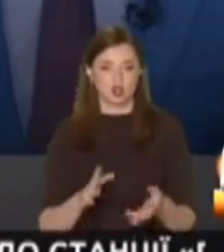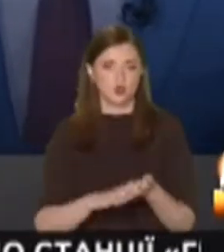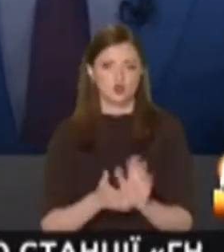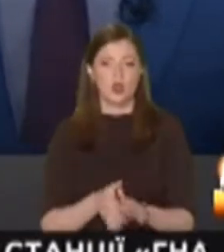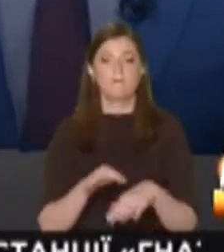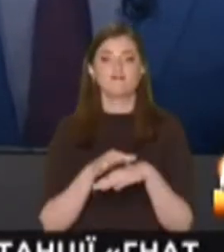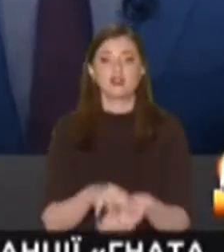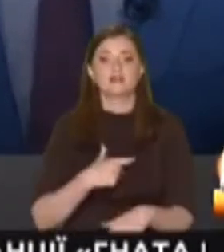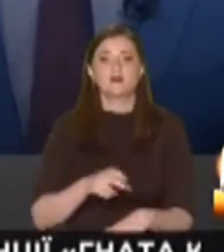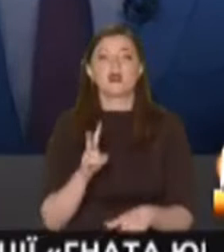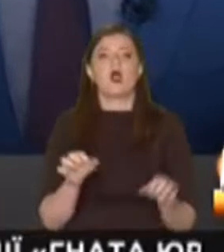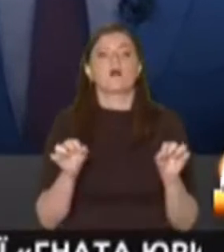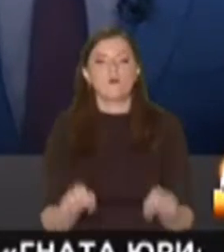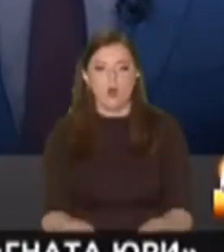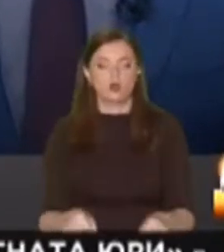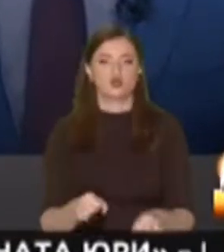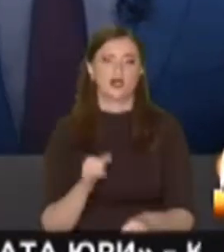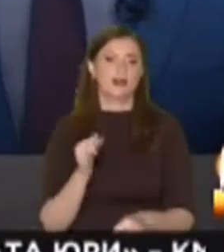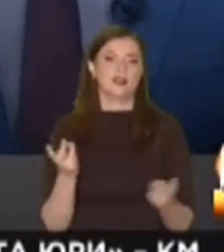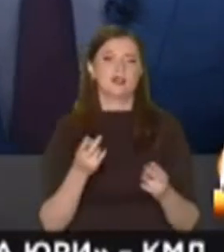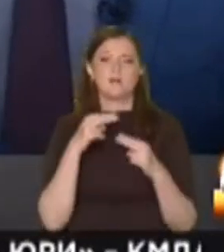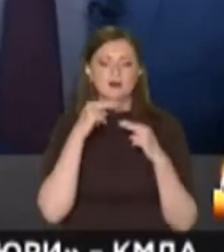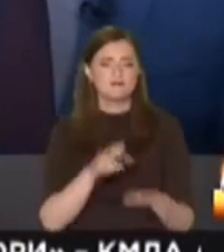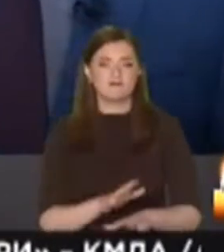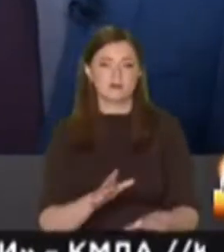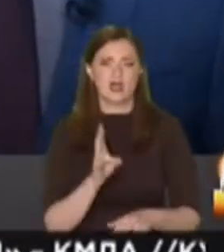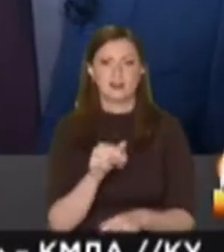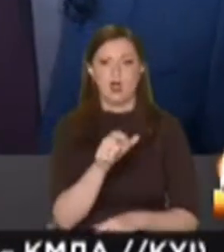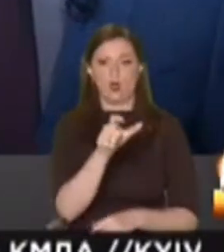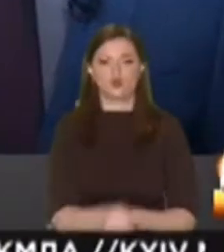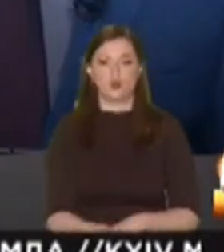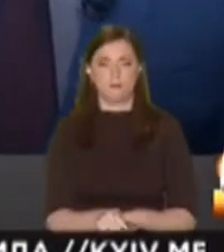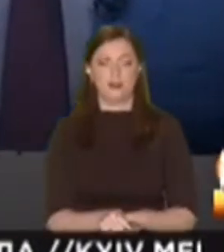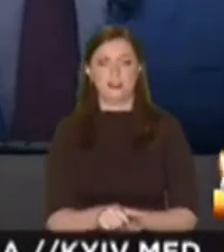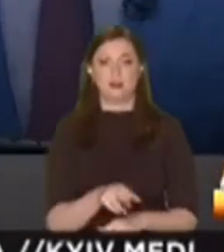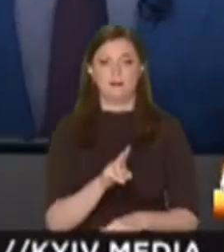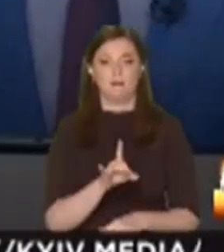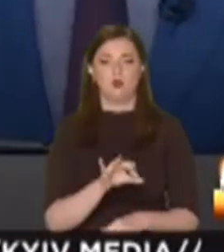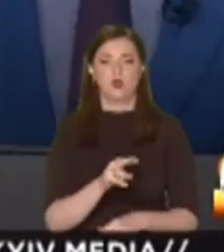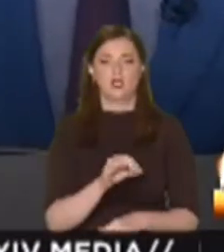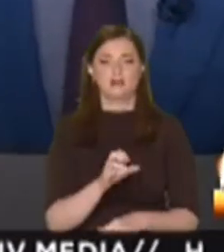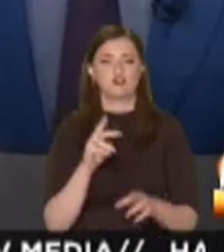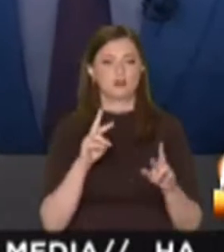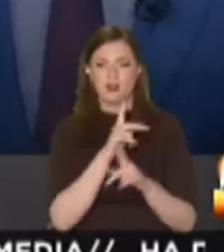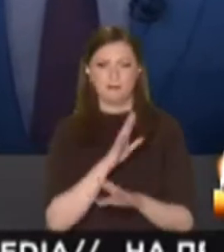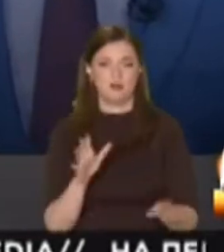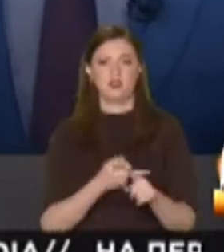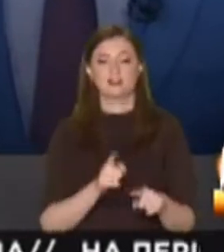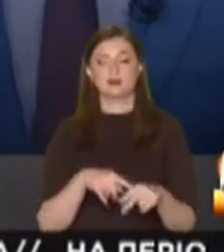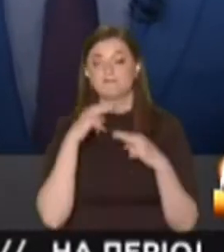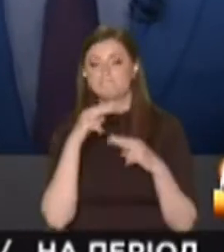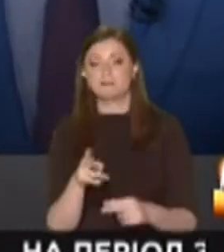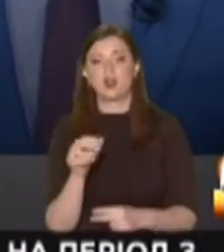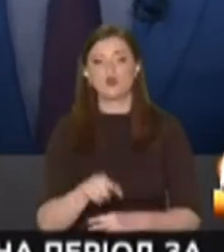як може. І треба не акцентувати увагу зараз на особистості Протасевича. Це неправильно. Треба акцентувати увагу на тому,